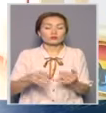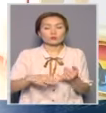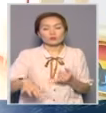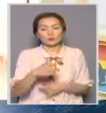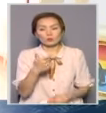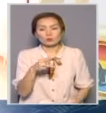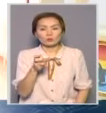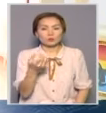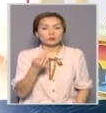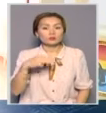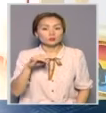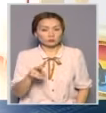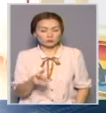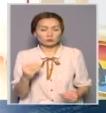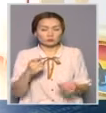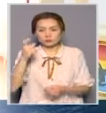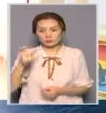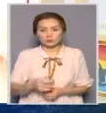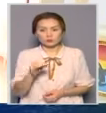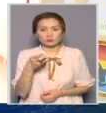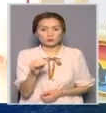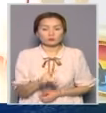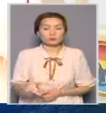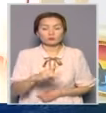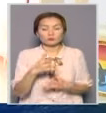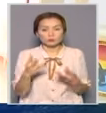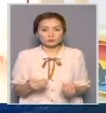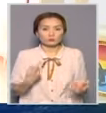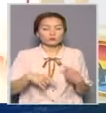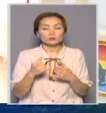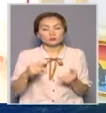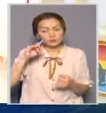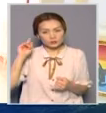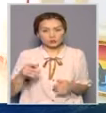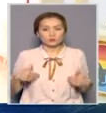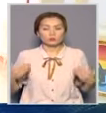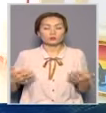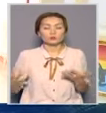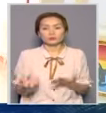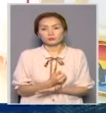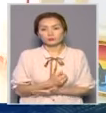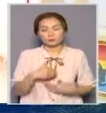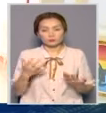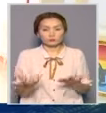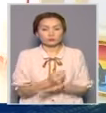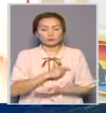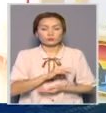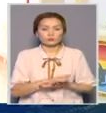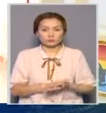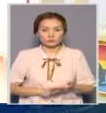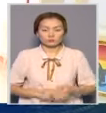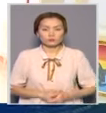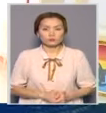земляка Гульмайдан Сундетовой, почетного гражданина Исатайского района. Мы все ее знаем, желаем дальнейших творческих успехов